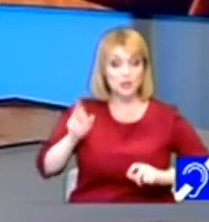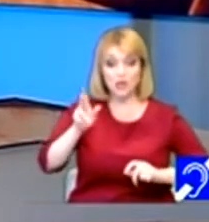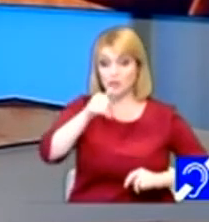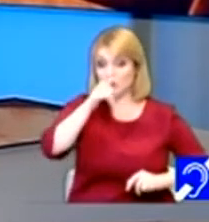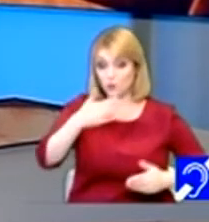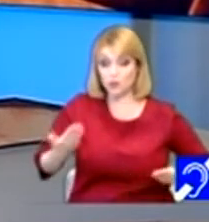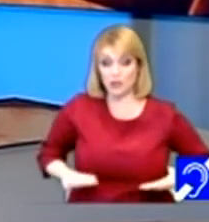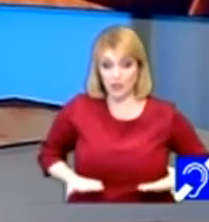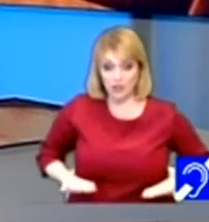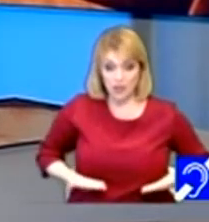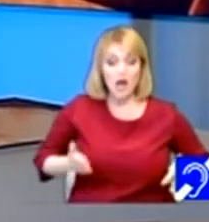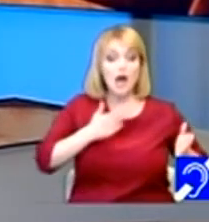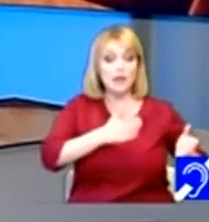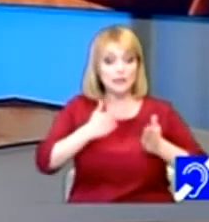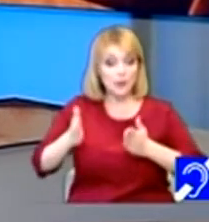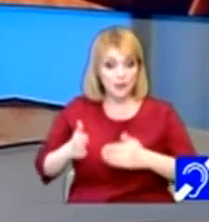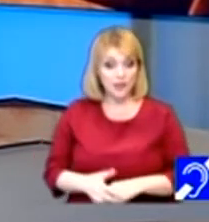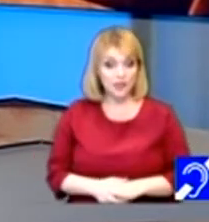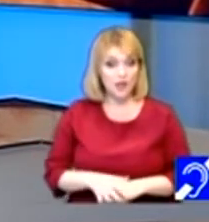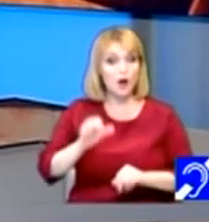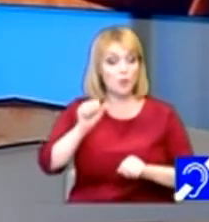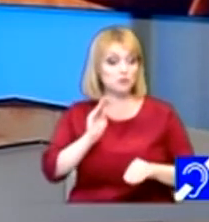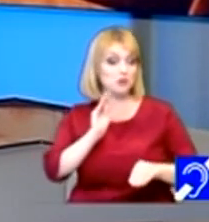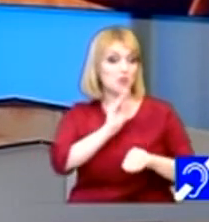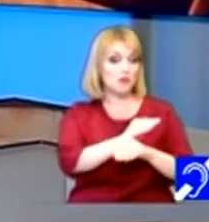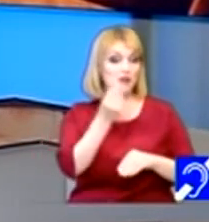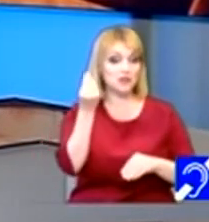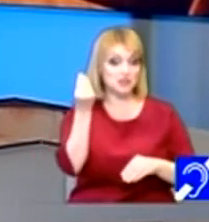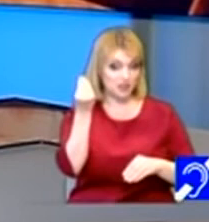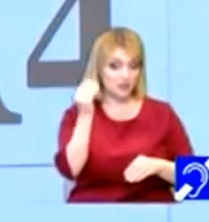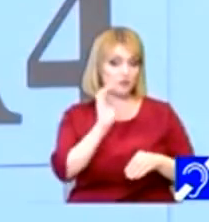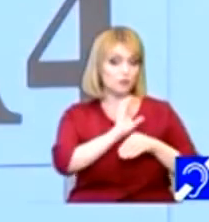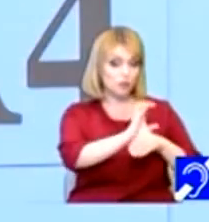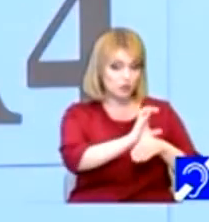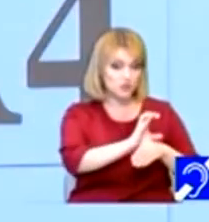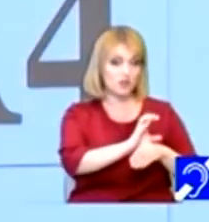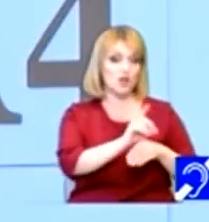ar putea primi burse speciale pentru plata parțială a chiriei în afara campusului.